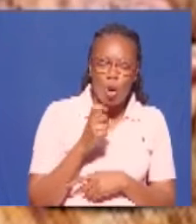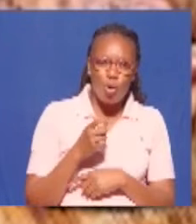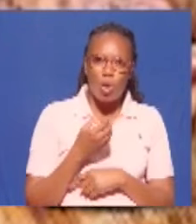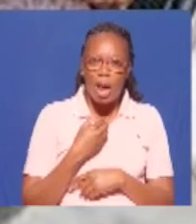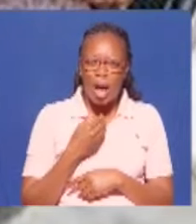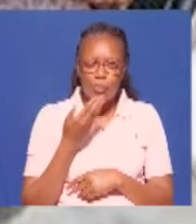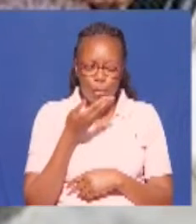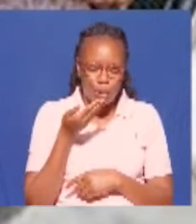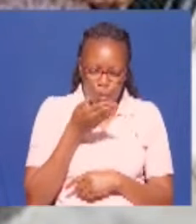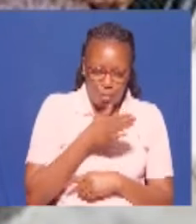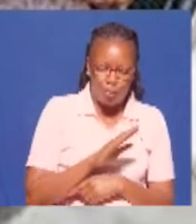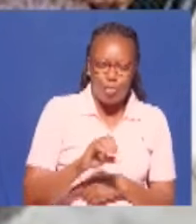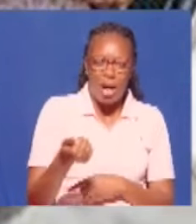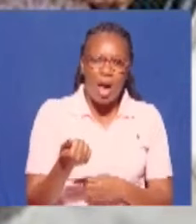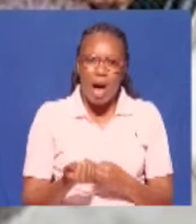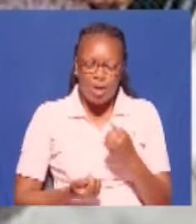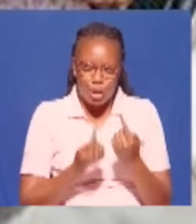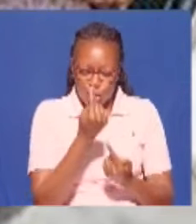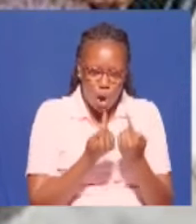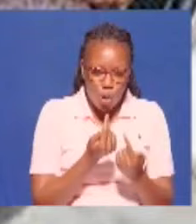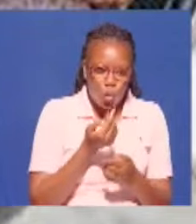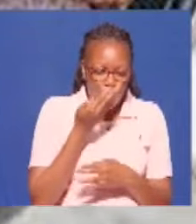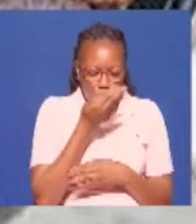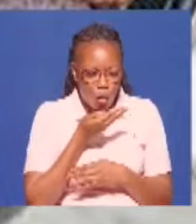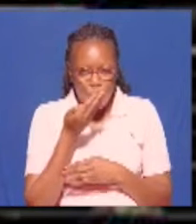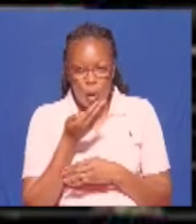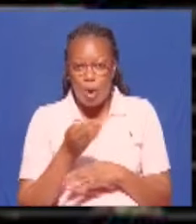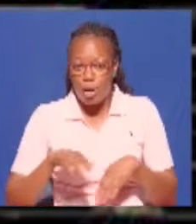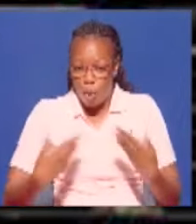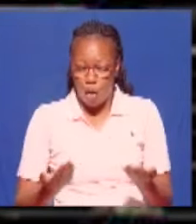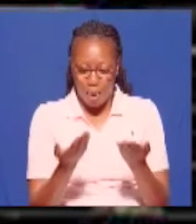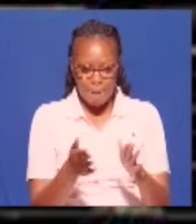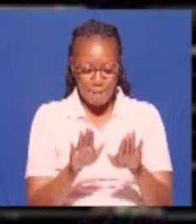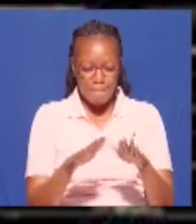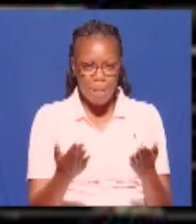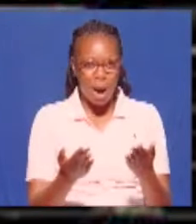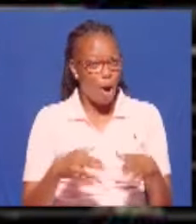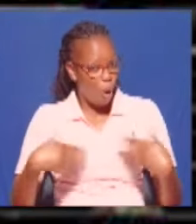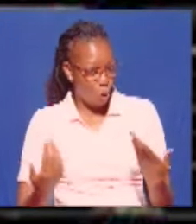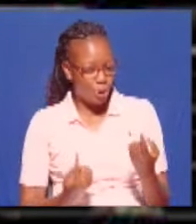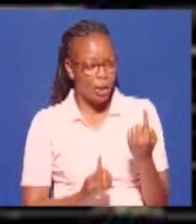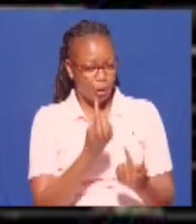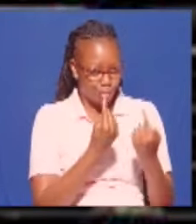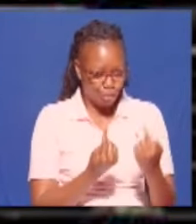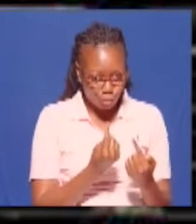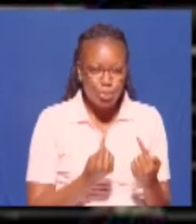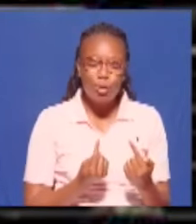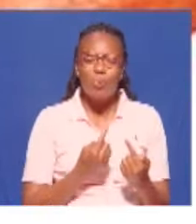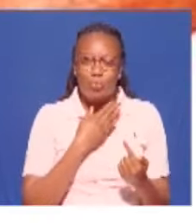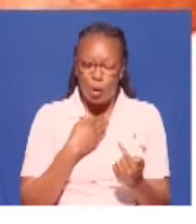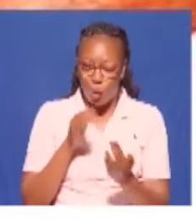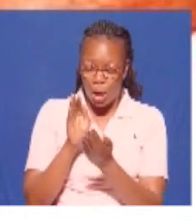Kuna zile ambazo hupikwa kwa mafuta kuchomwa na jiko la makaa ama kuchemshwa. Wapo hutaki kupika zote kwa siku